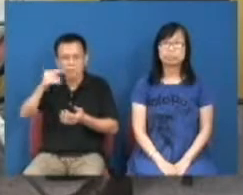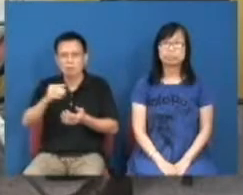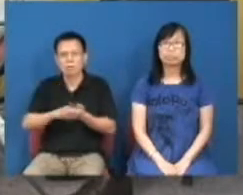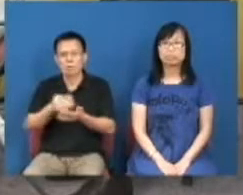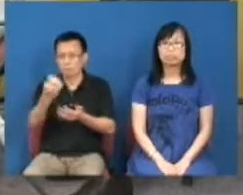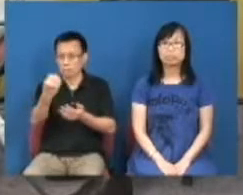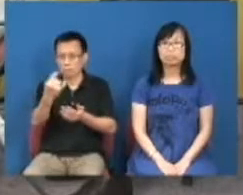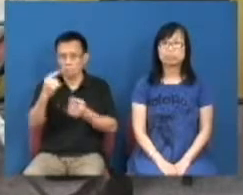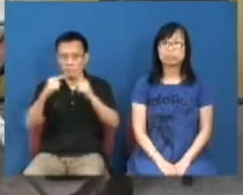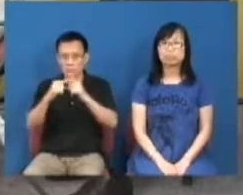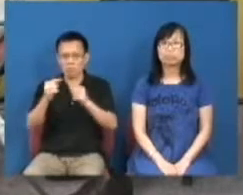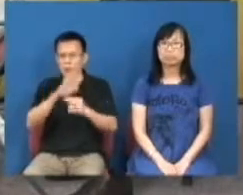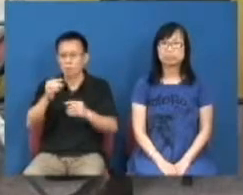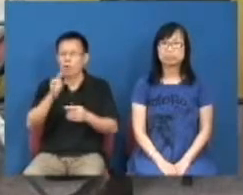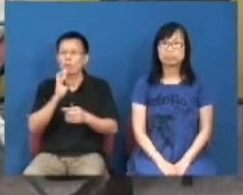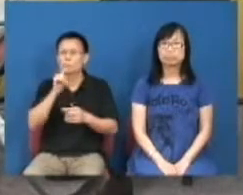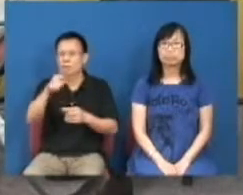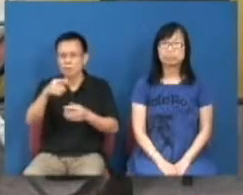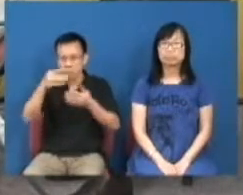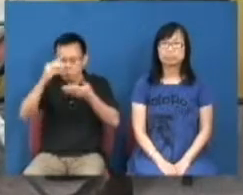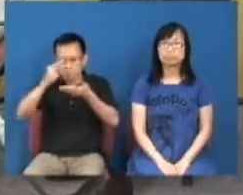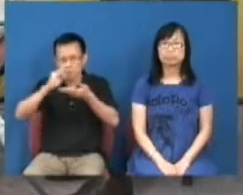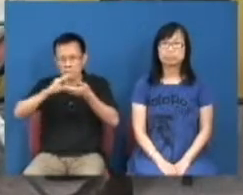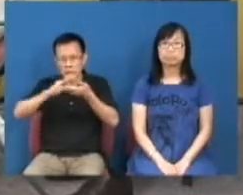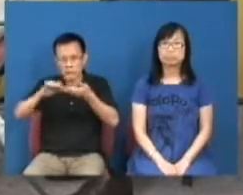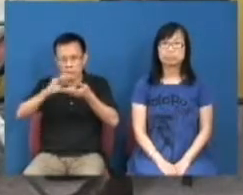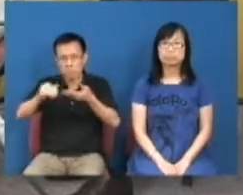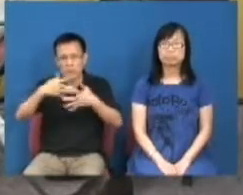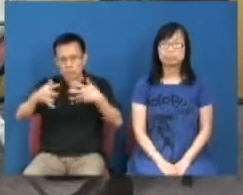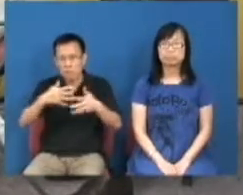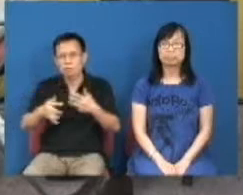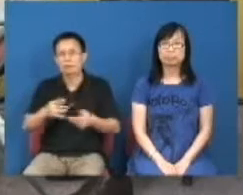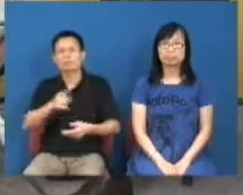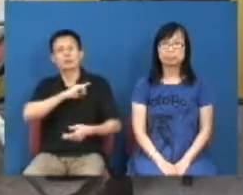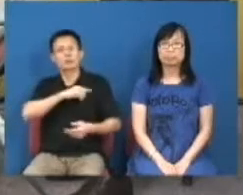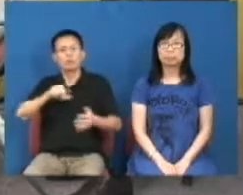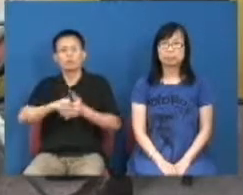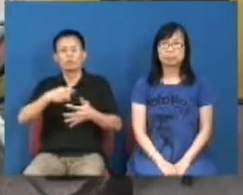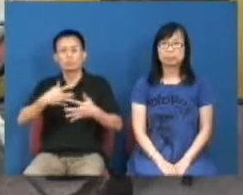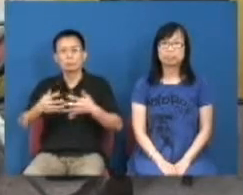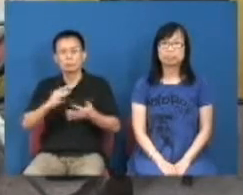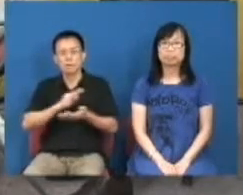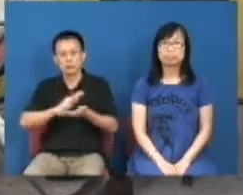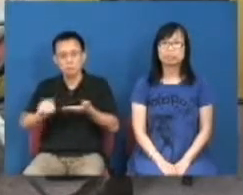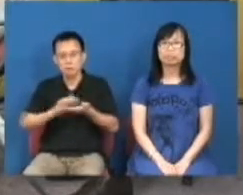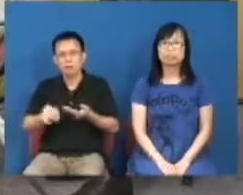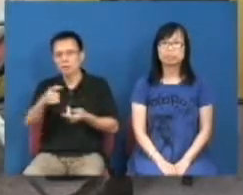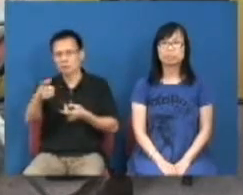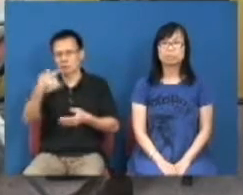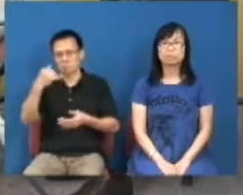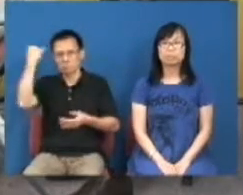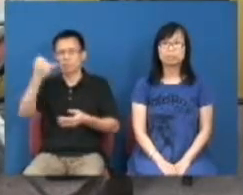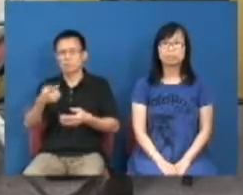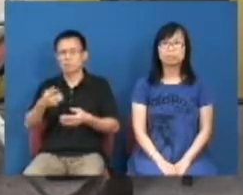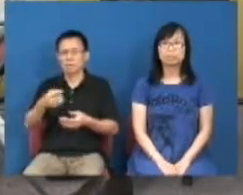醒你人佢未必好似你咁清楚件事係嘛？你自己清楚啲，佢喺隔離咧就阻止又點咁，佢都未